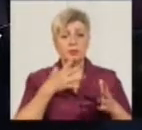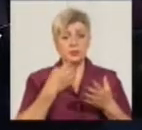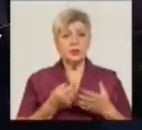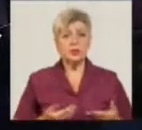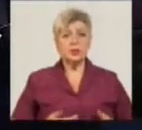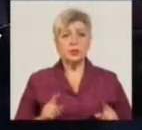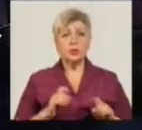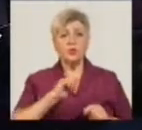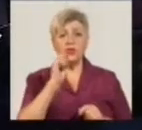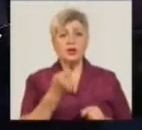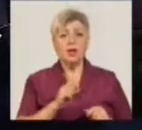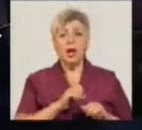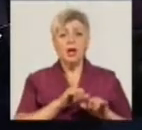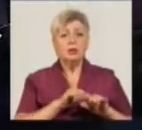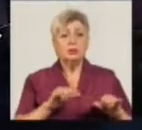далі?